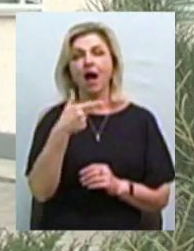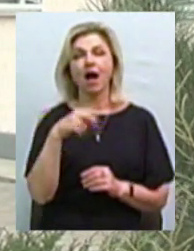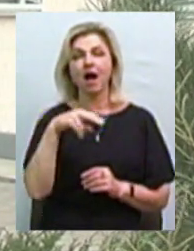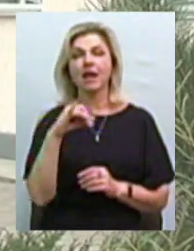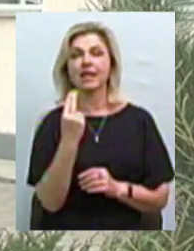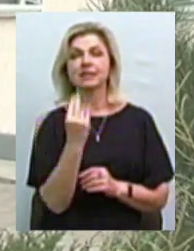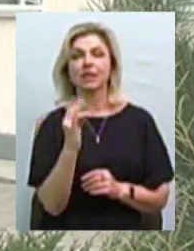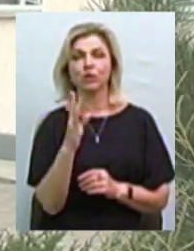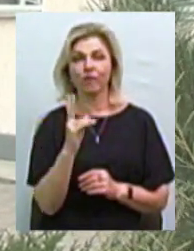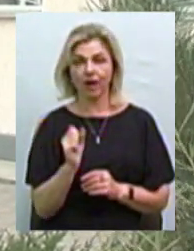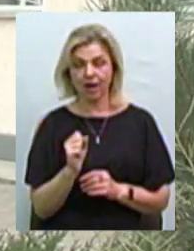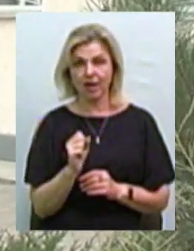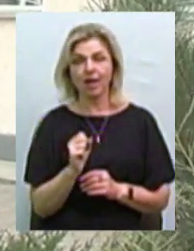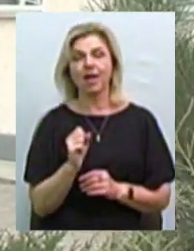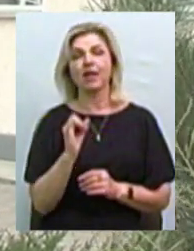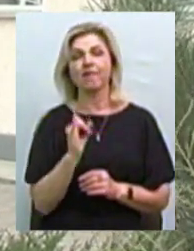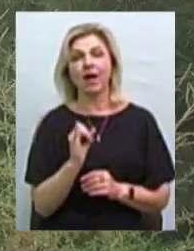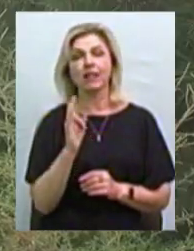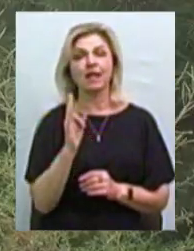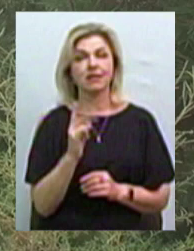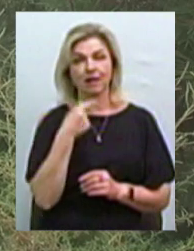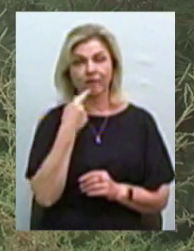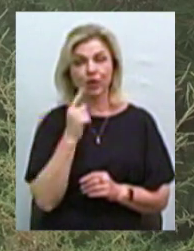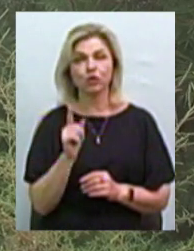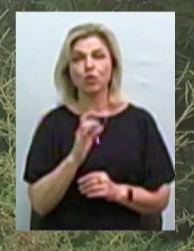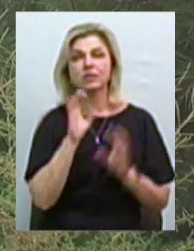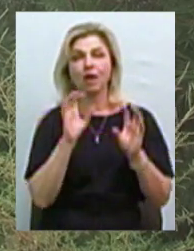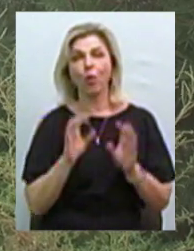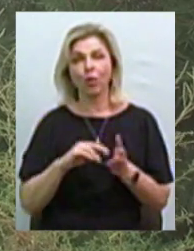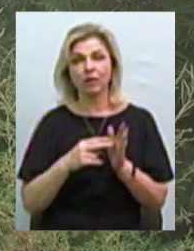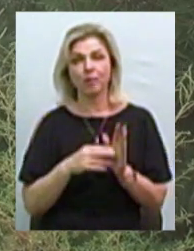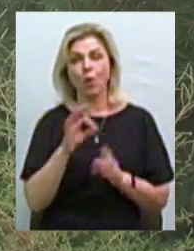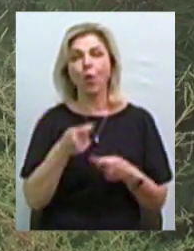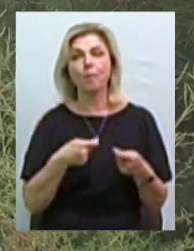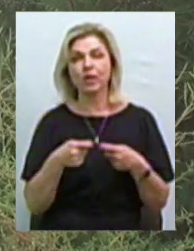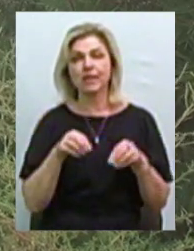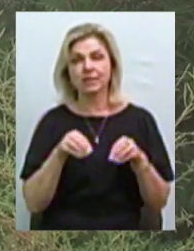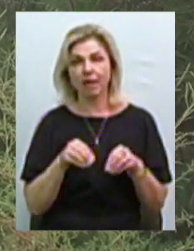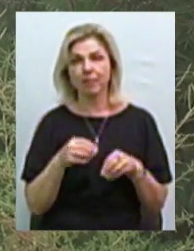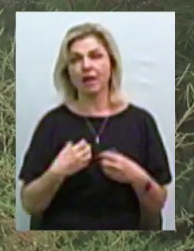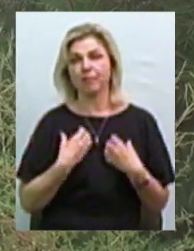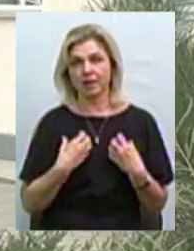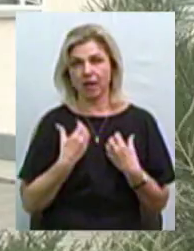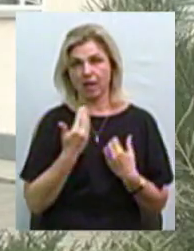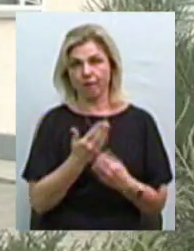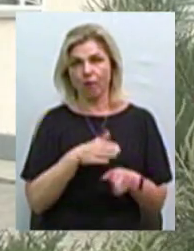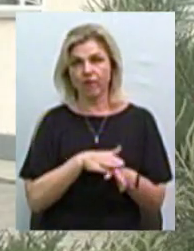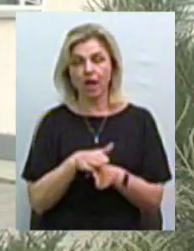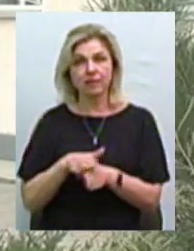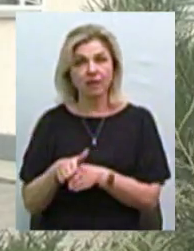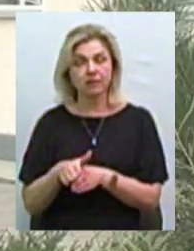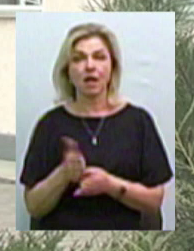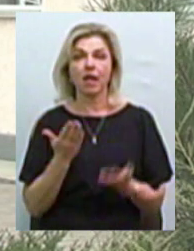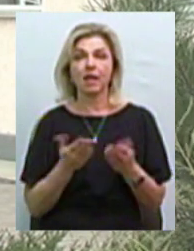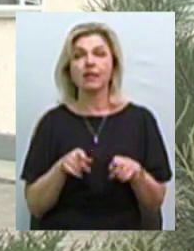громади, що у Вітовському районі, Іван Назар, каже, законопроект про обіг землі насторожує в контексті його реалізації. Якщо буде так,